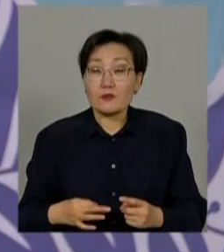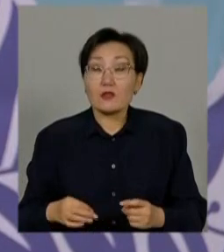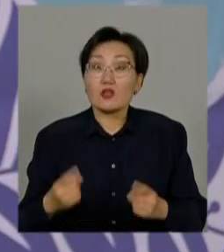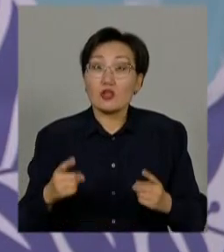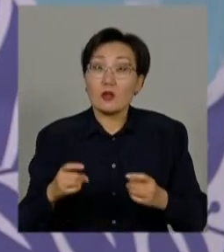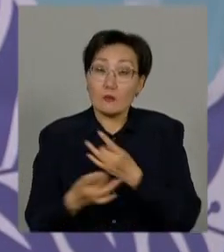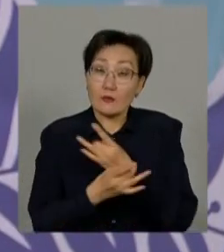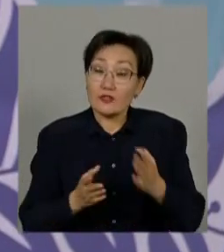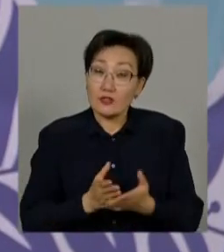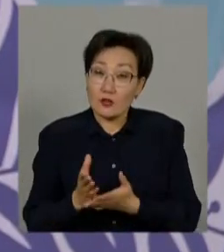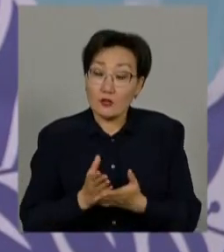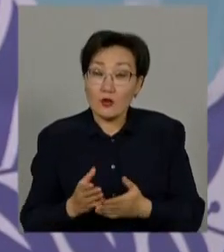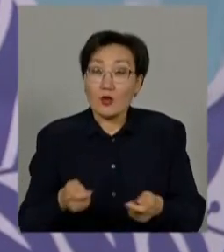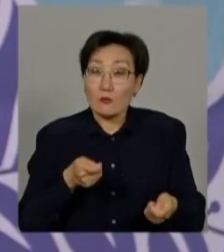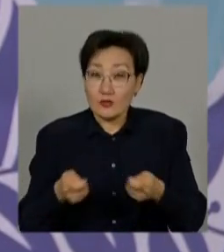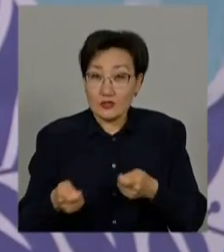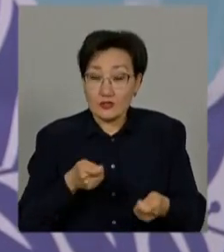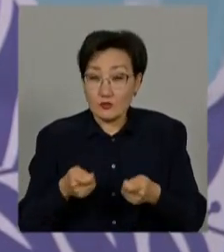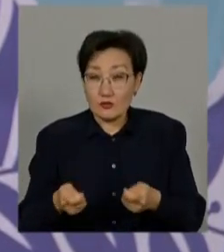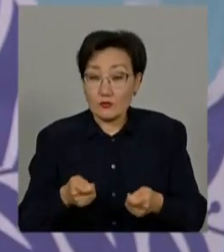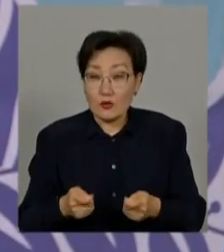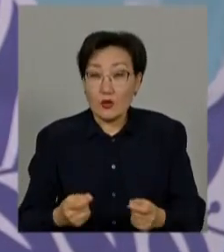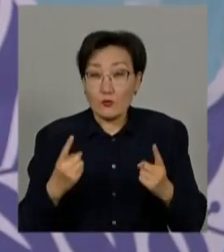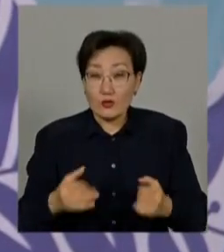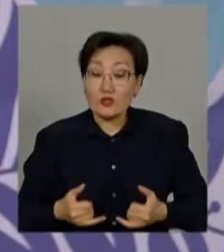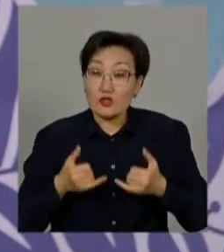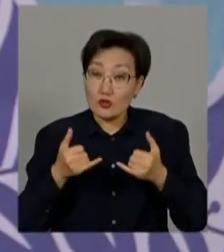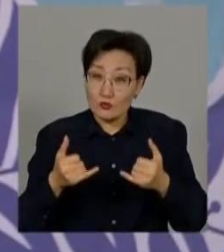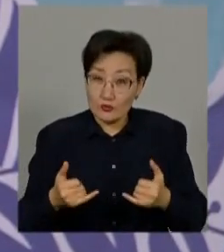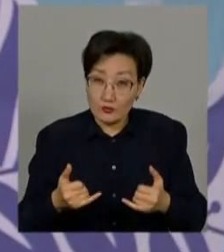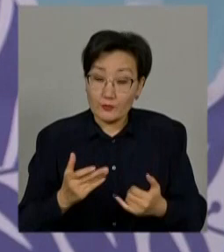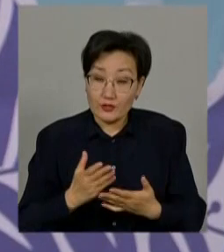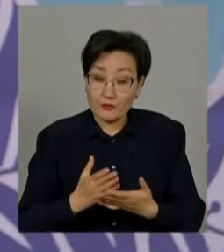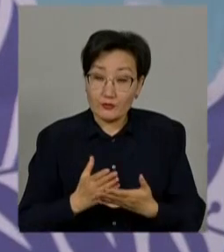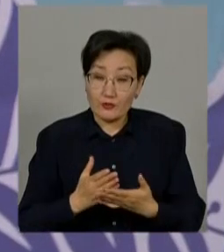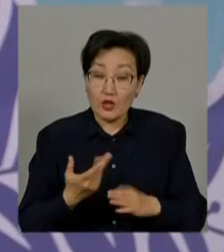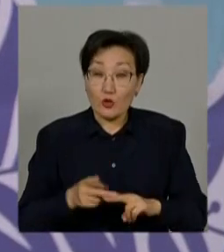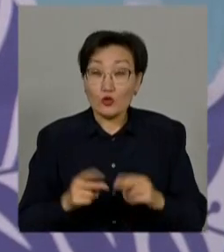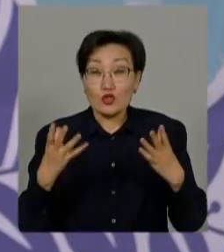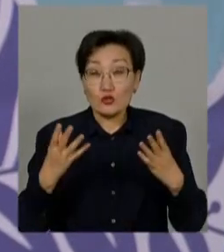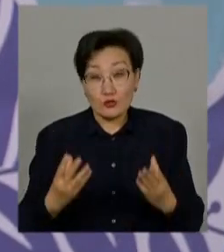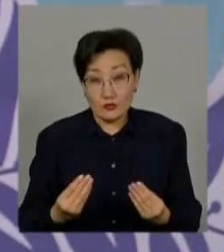басшы, айтулы бір туар азаматтың асқақ рухы асқақтап отыр. Осы күні